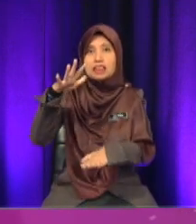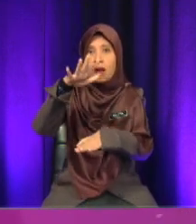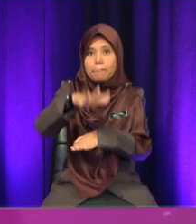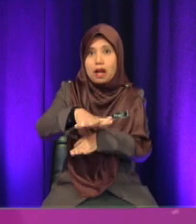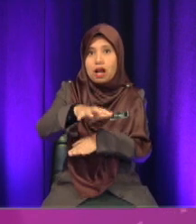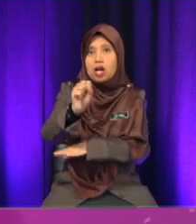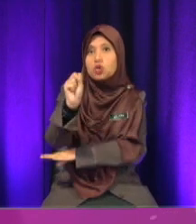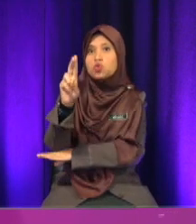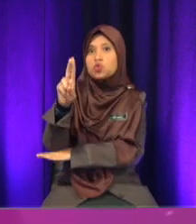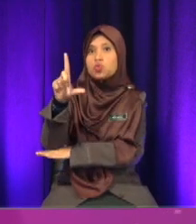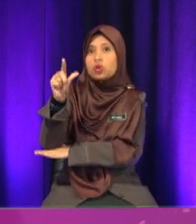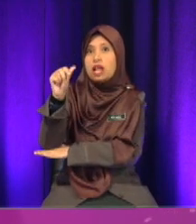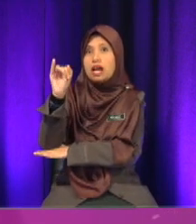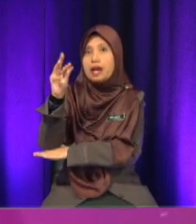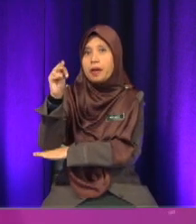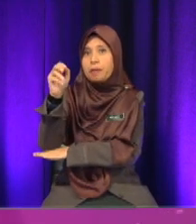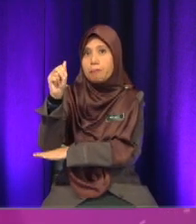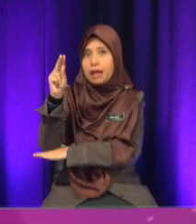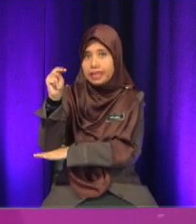Oke betul betul